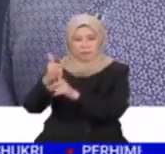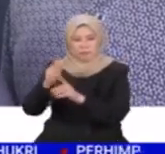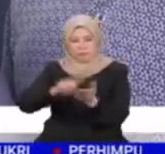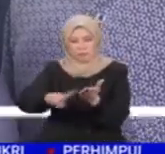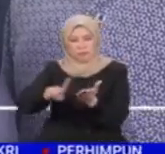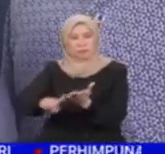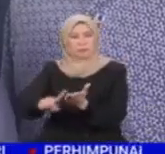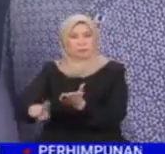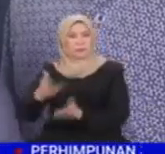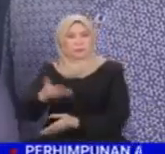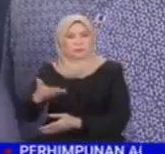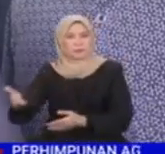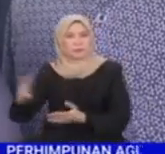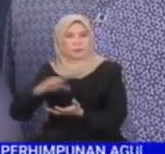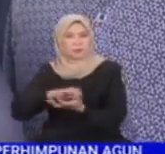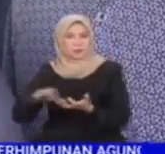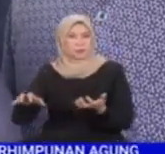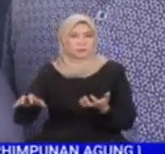mengenal pasti